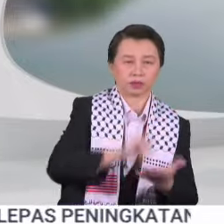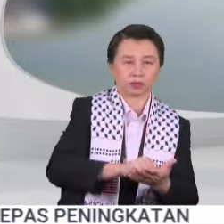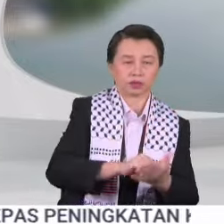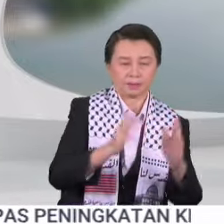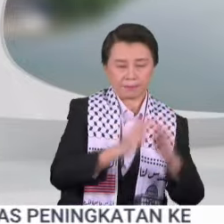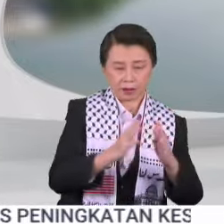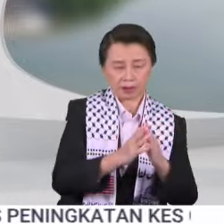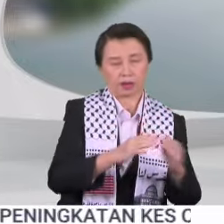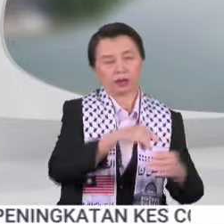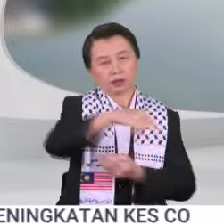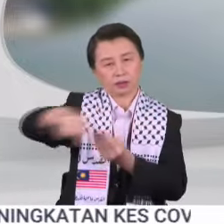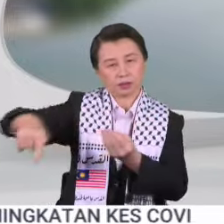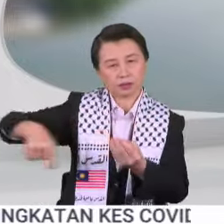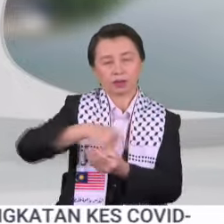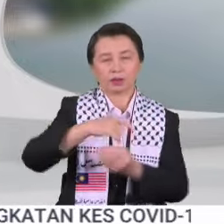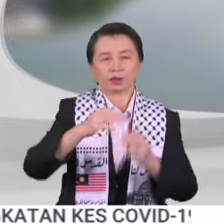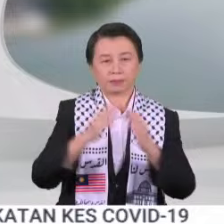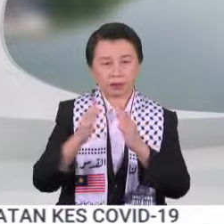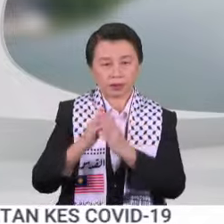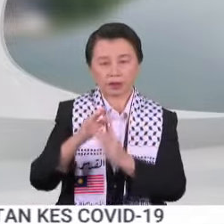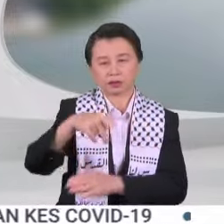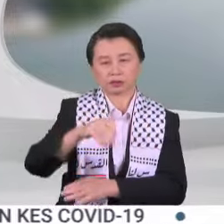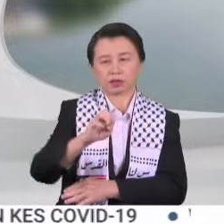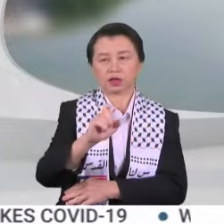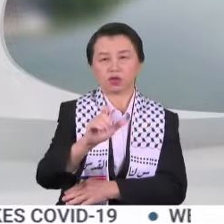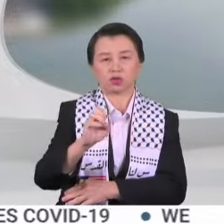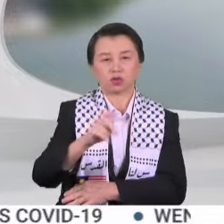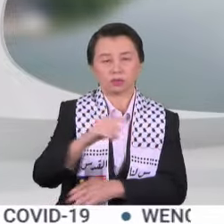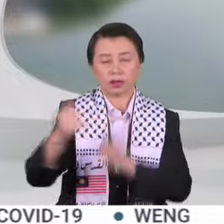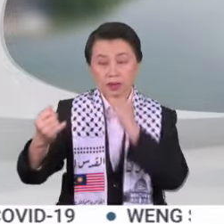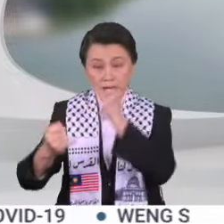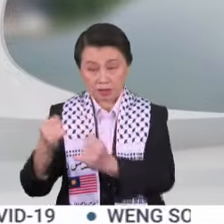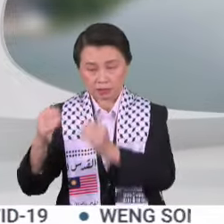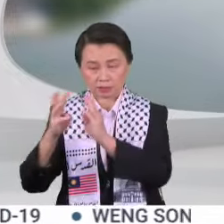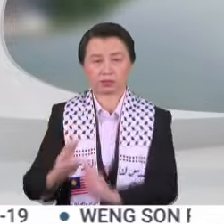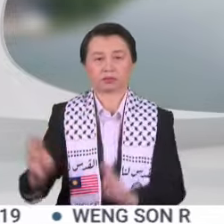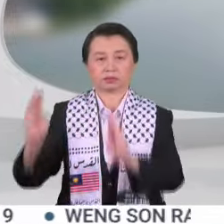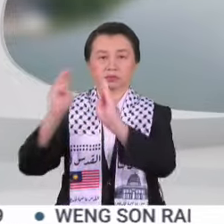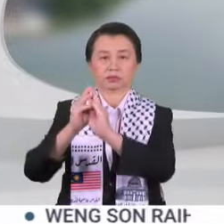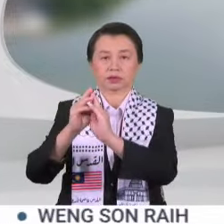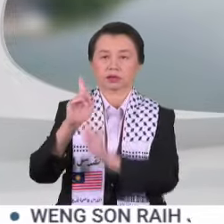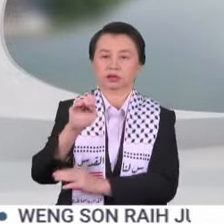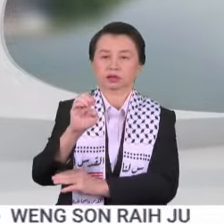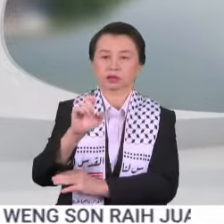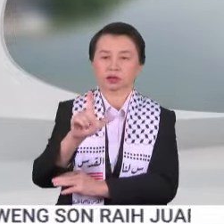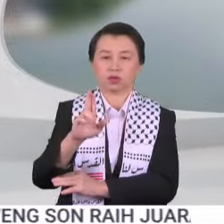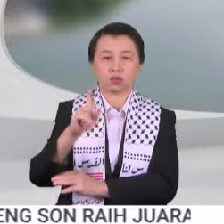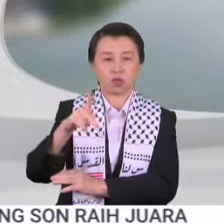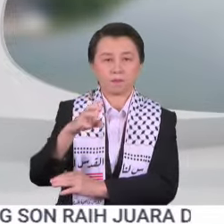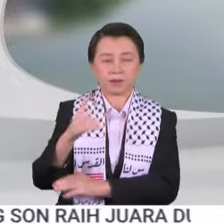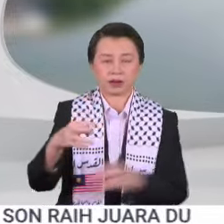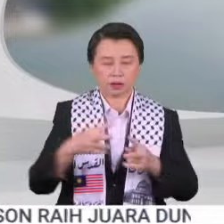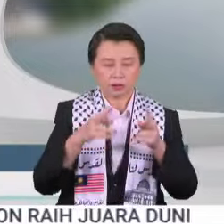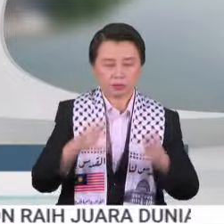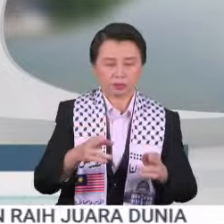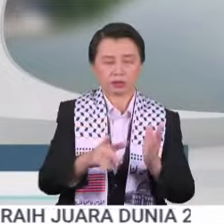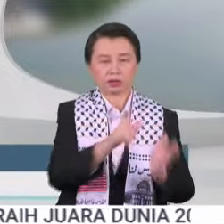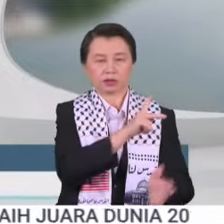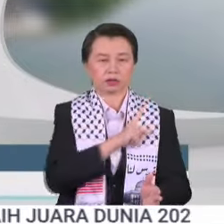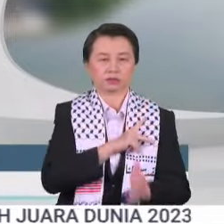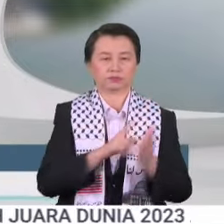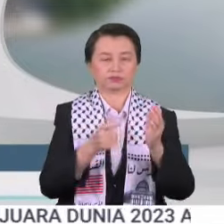Telupit, mengelilingi Pekan Telupit dan berakhir di Masjid Jami Al-Qardawi Telupit itu dirasmikan Ketua